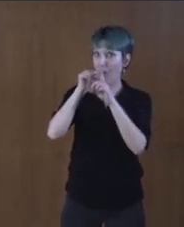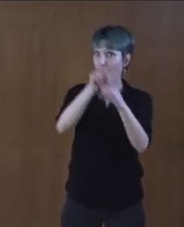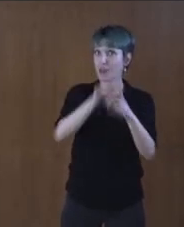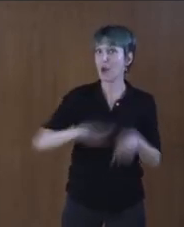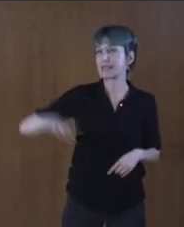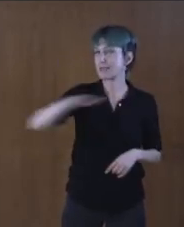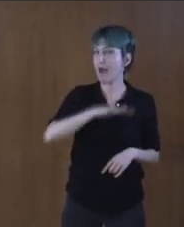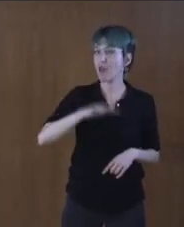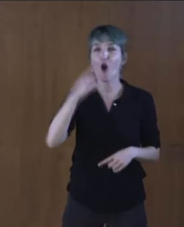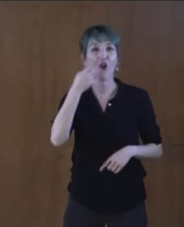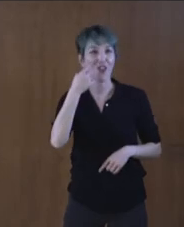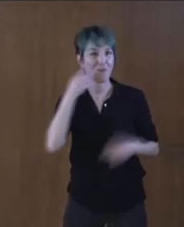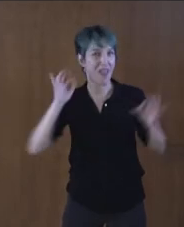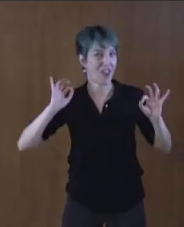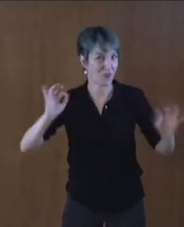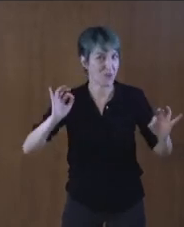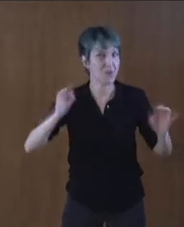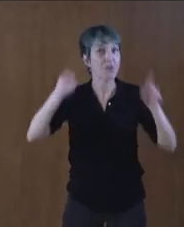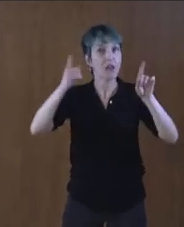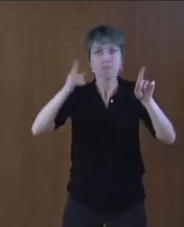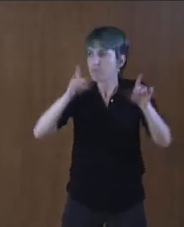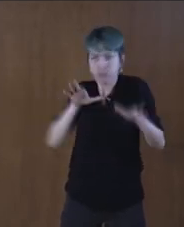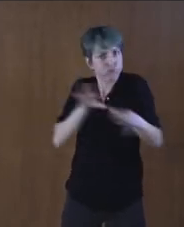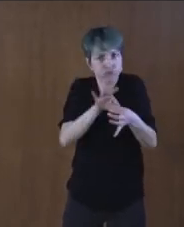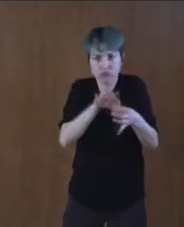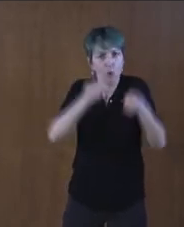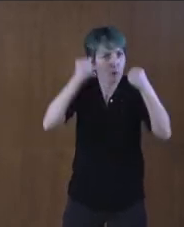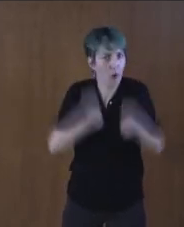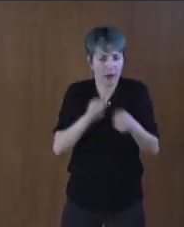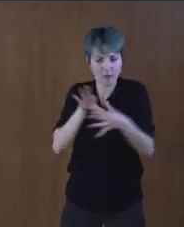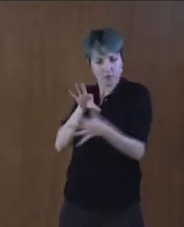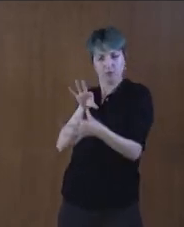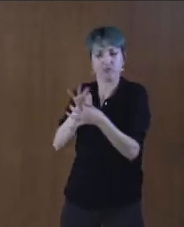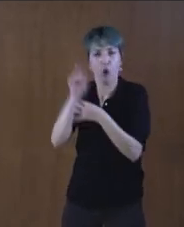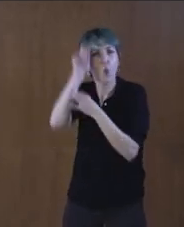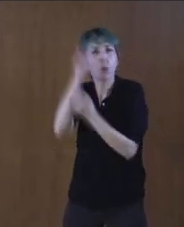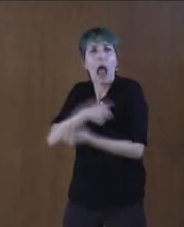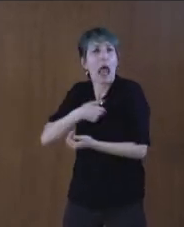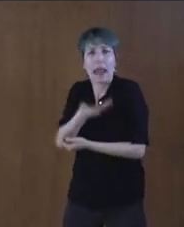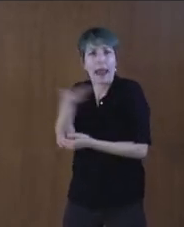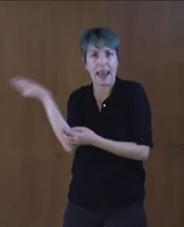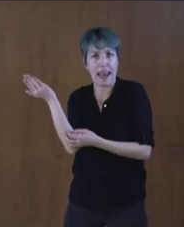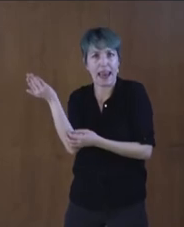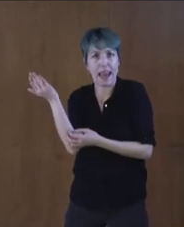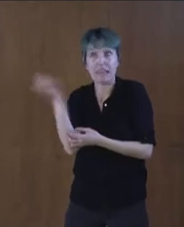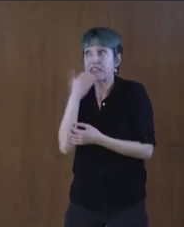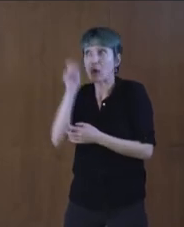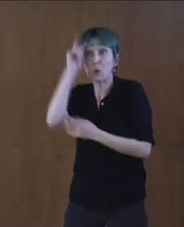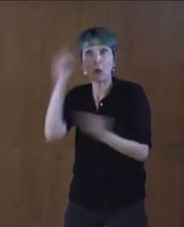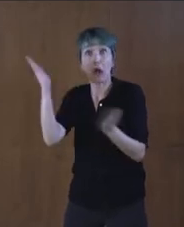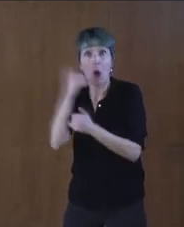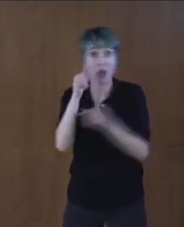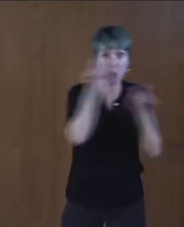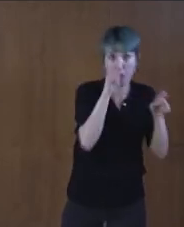espai de coneixement inseparable d'una cultura general sense la qual la paraula educació